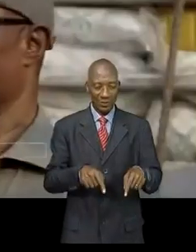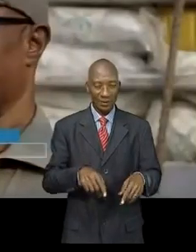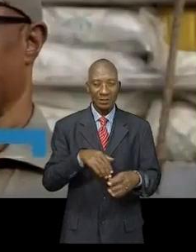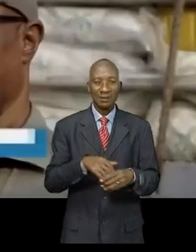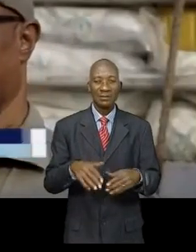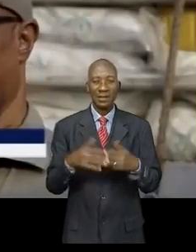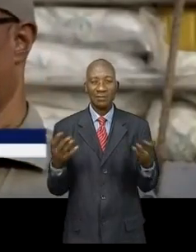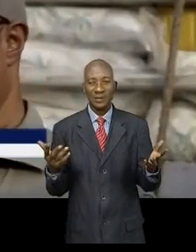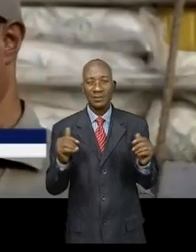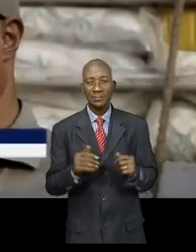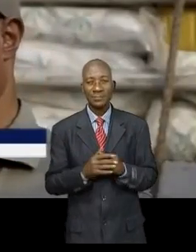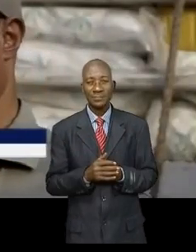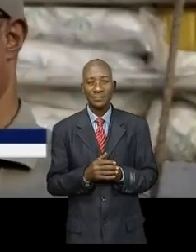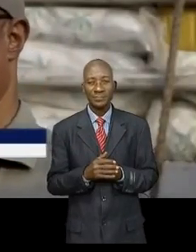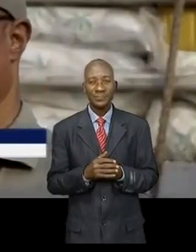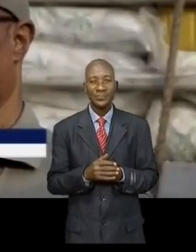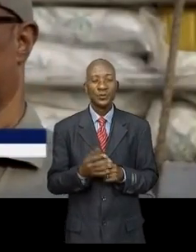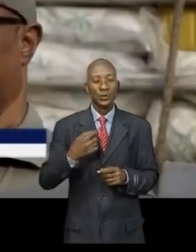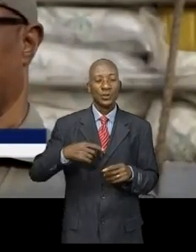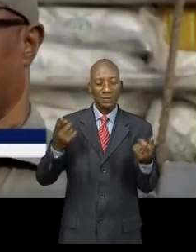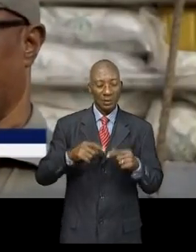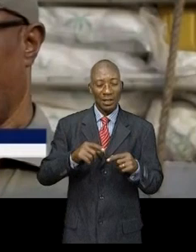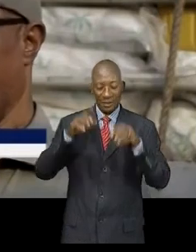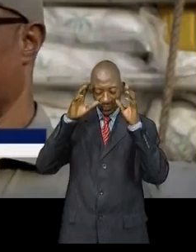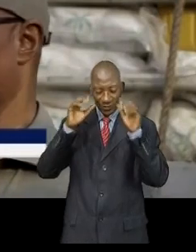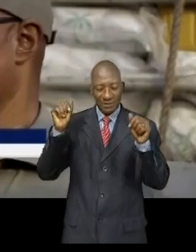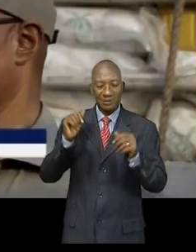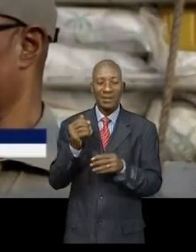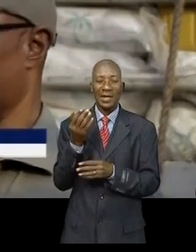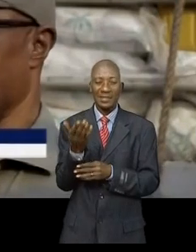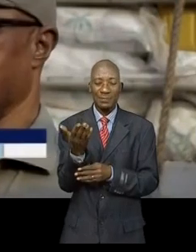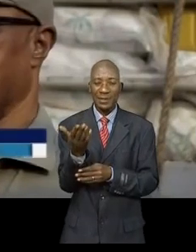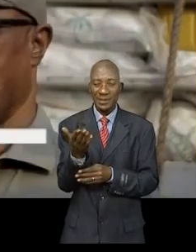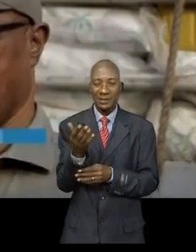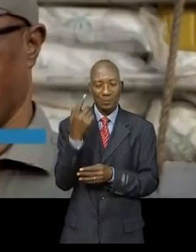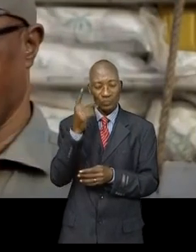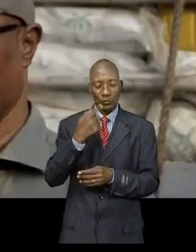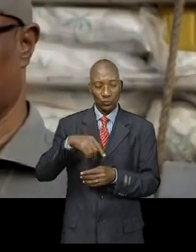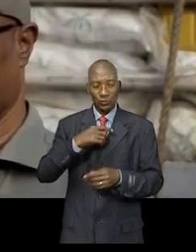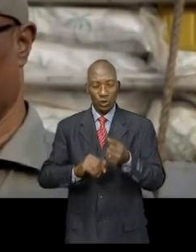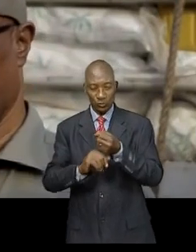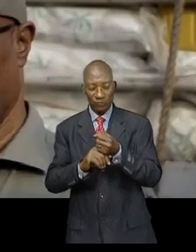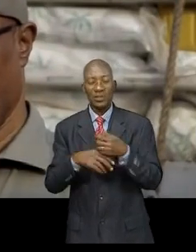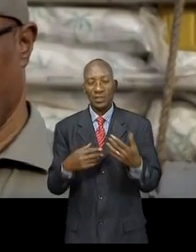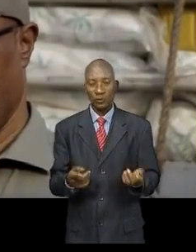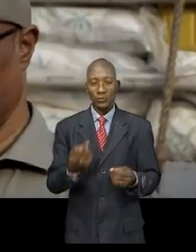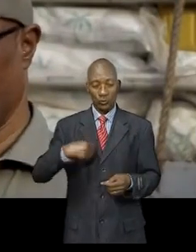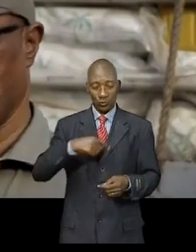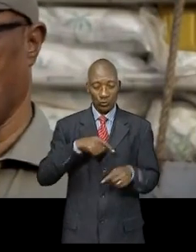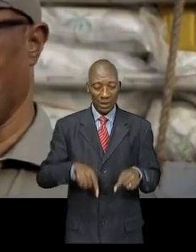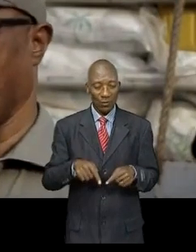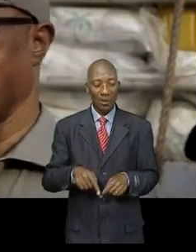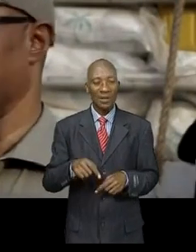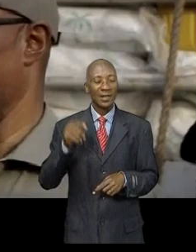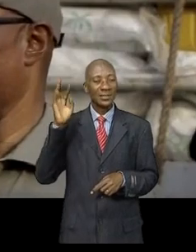le président a lancé cet appel, le peuple de Kinshasa s'est mobilisé à travers notre